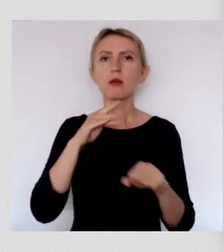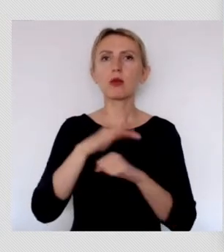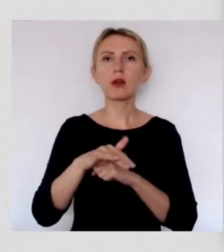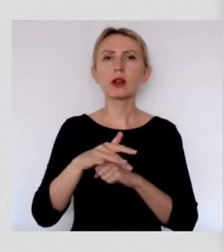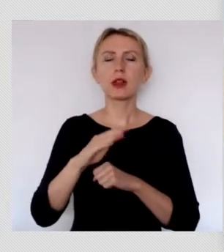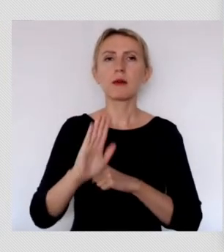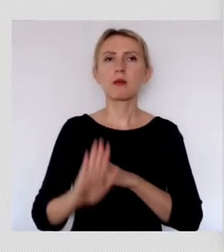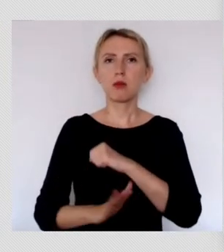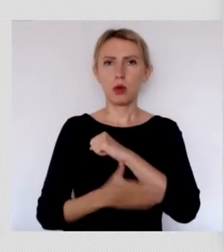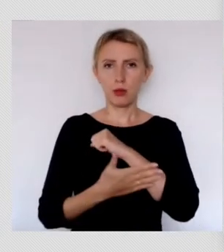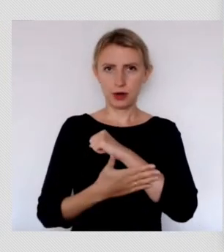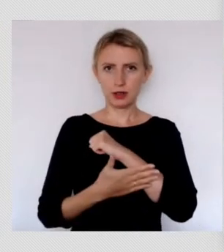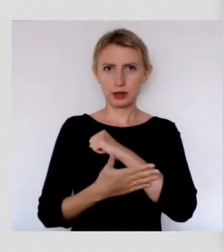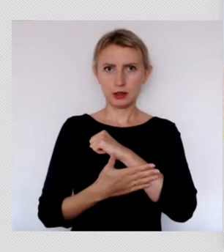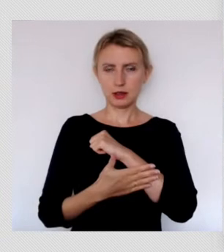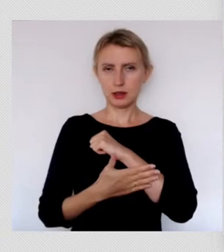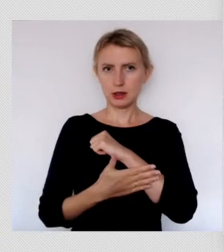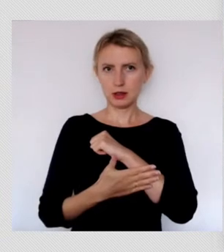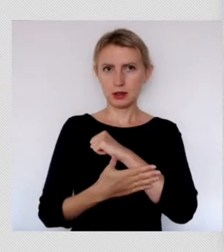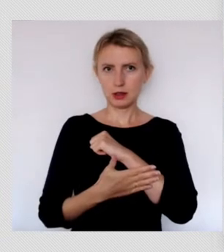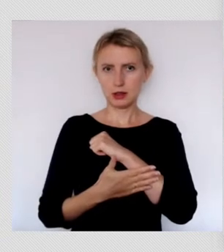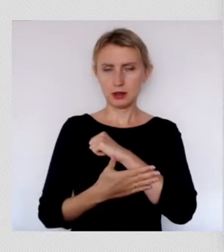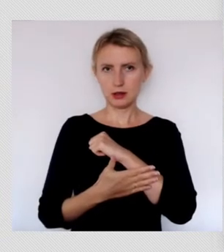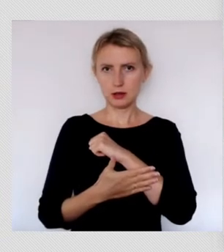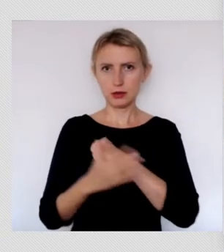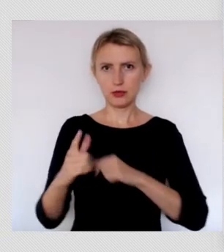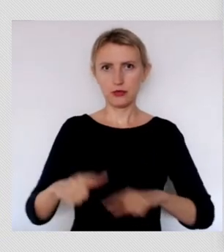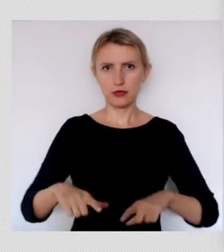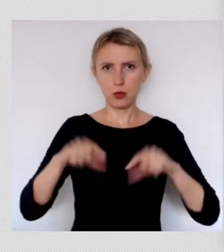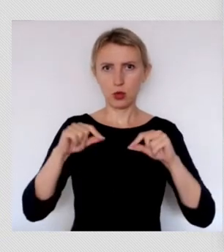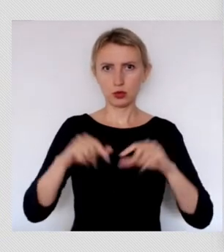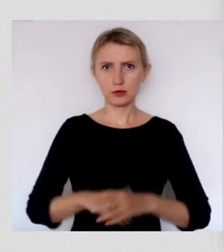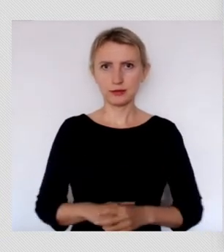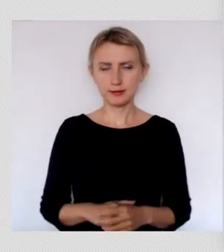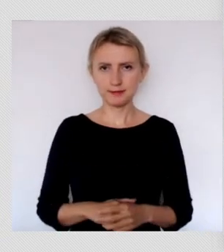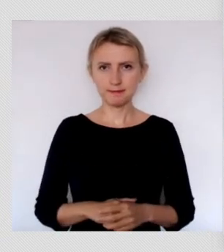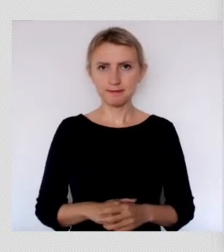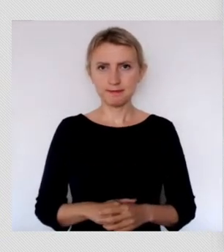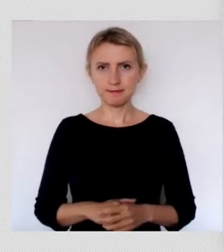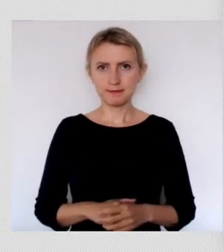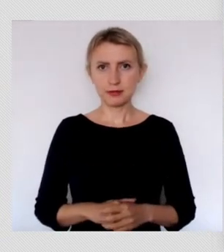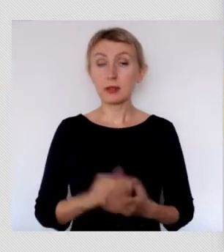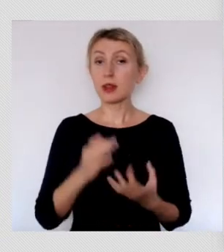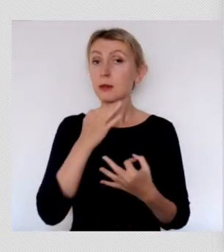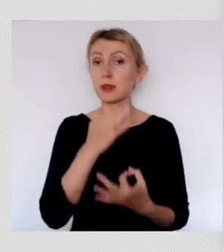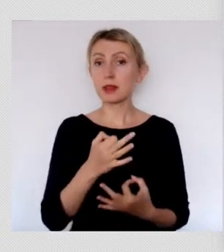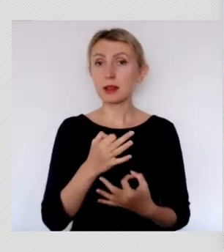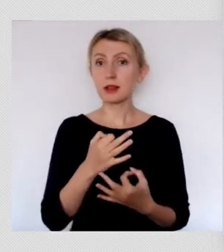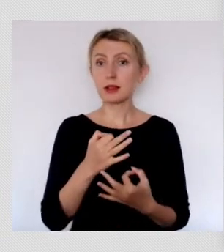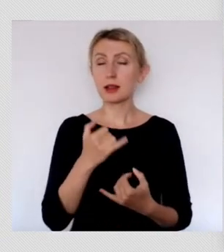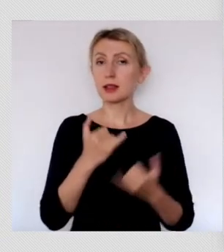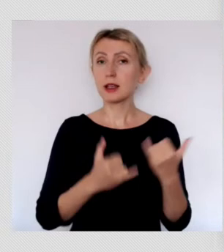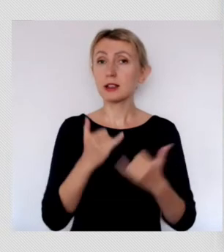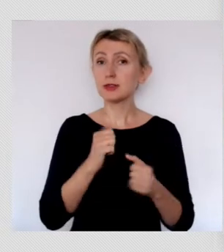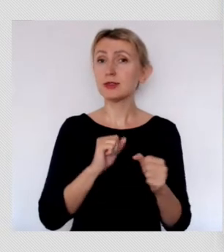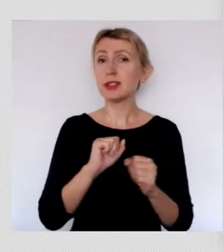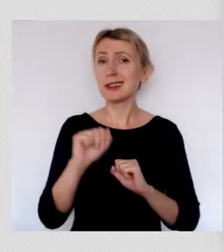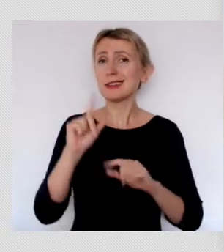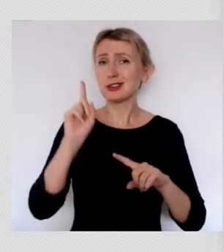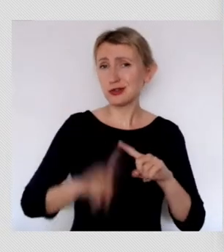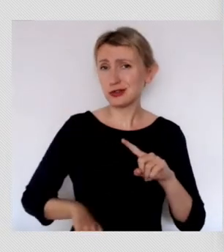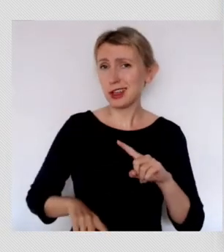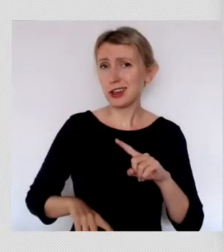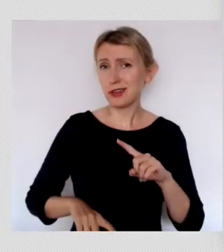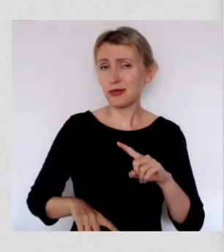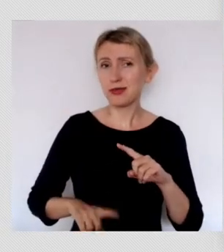poparcia ewentualnych wyborców. I teraz pytanie takie, skoro jest tak źle,